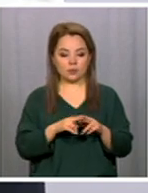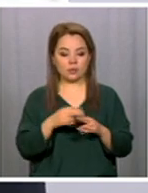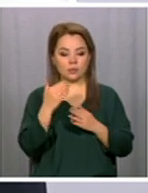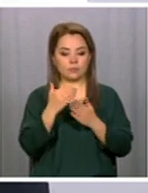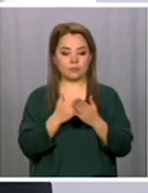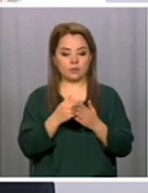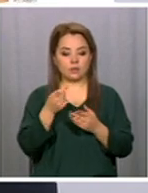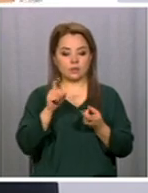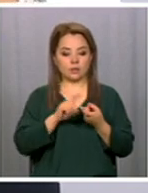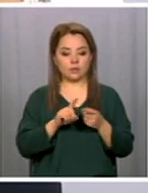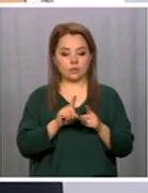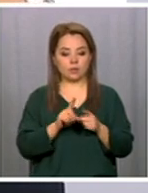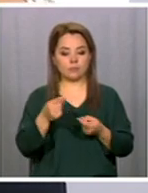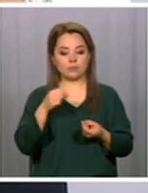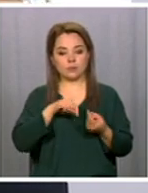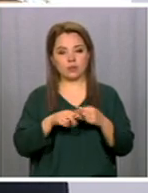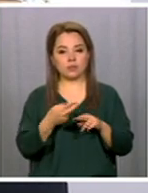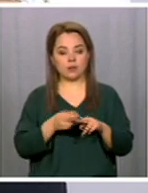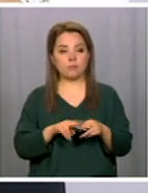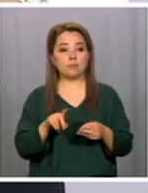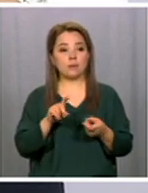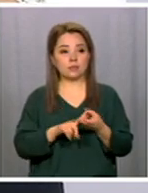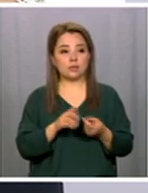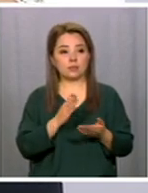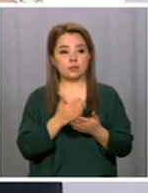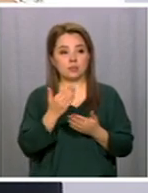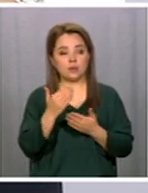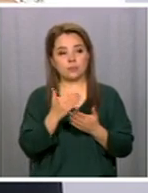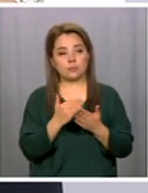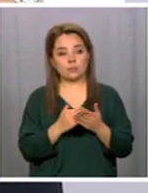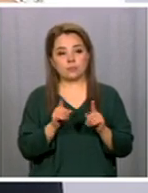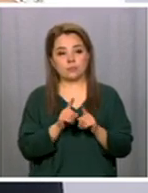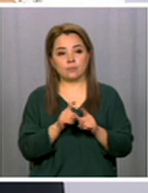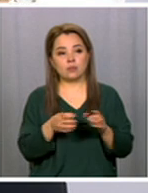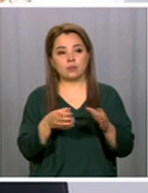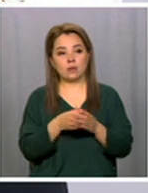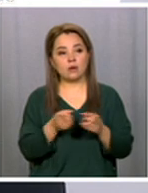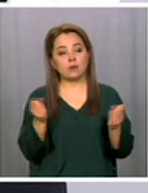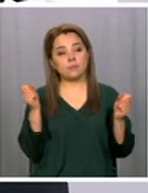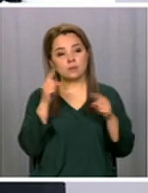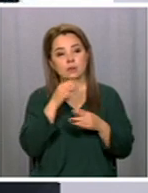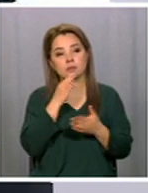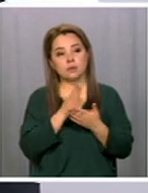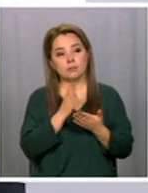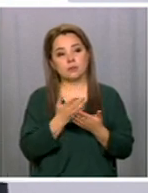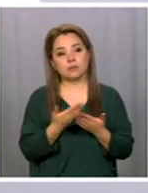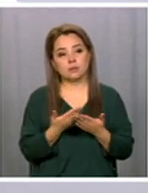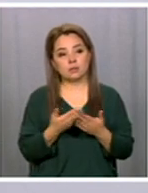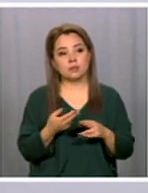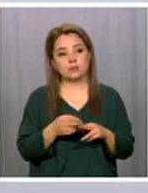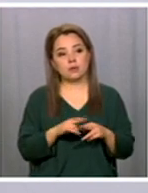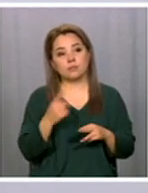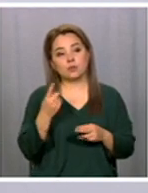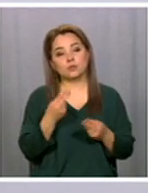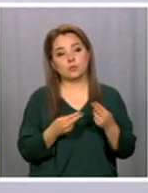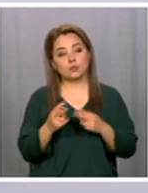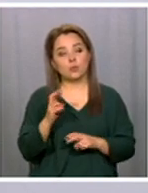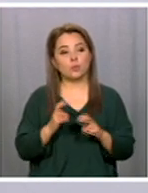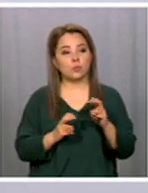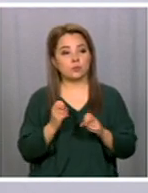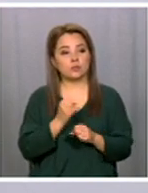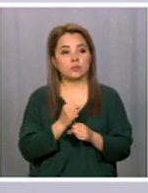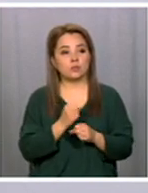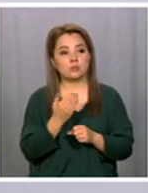байланыс. Суретке назар аударсақ, экожүйедегі байланысты аңғаруға болады. Мысалы, бірінші суретте өндірушілер,